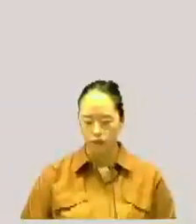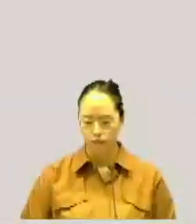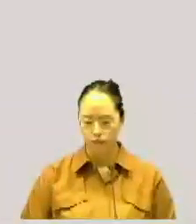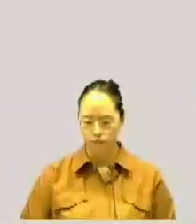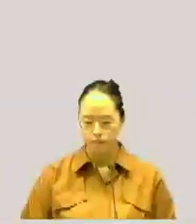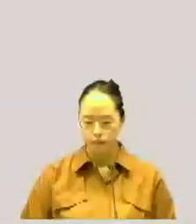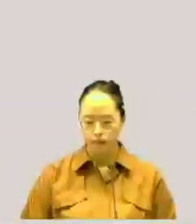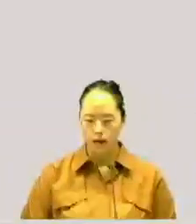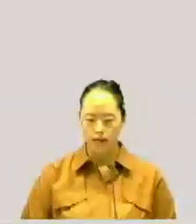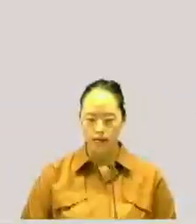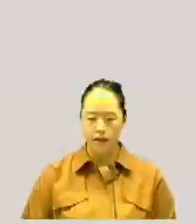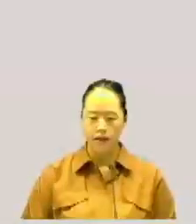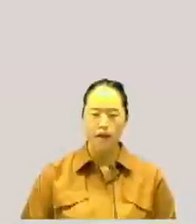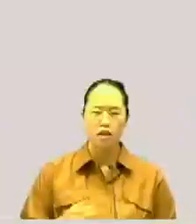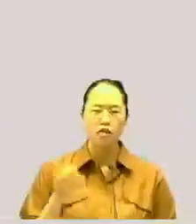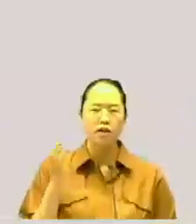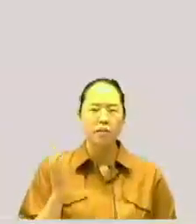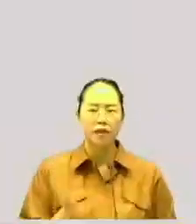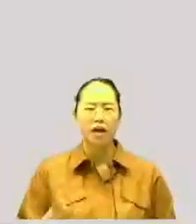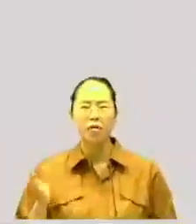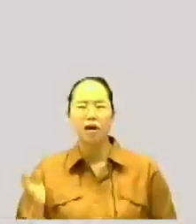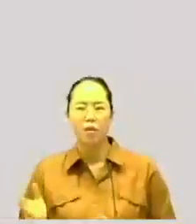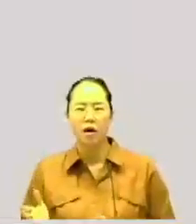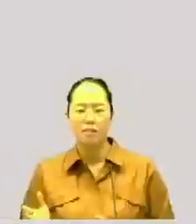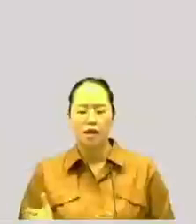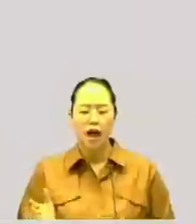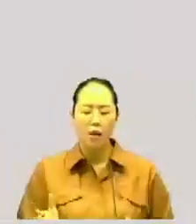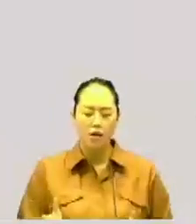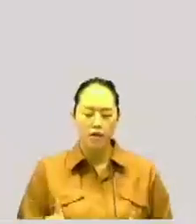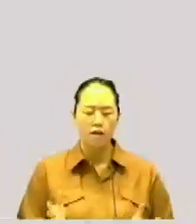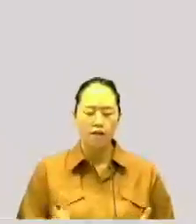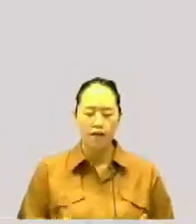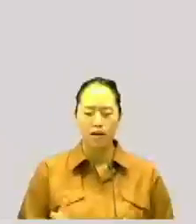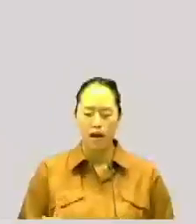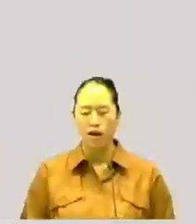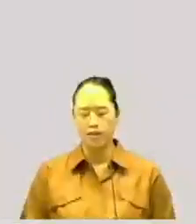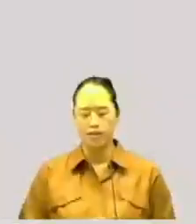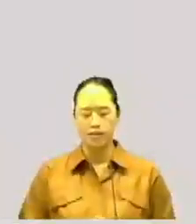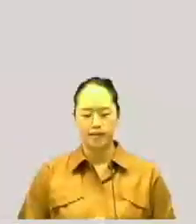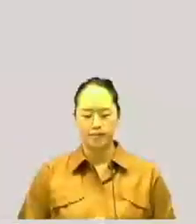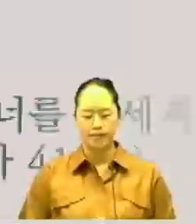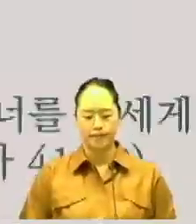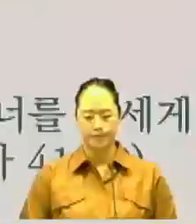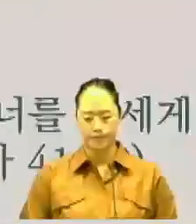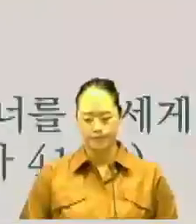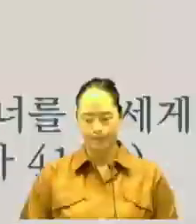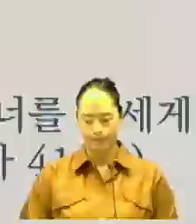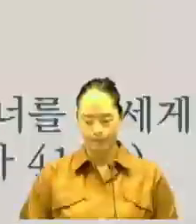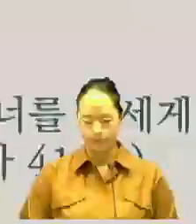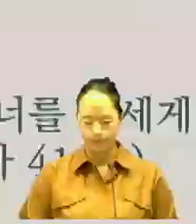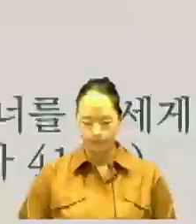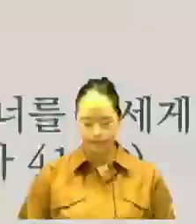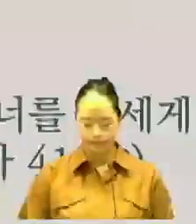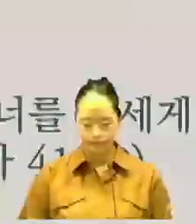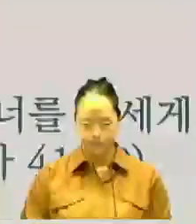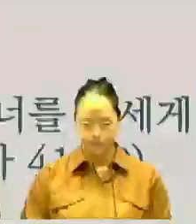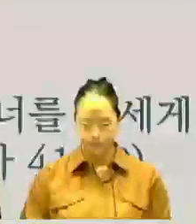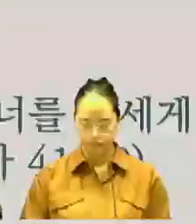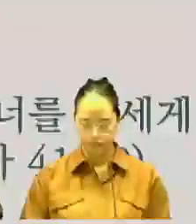就像是虫一样的状态。然后神对他们说，你会成像虫一样的，但是呢，然而呢，你不要害